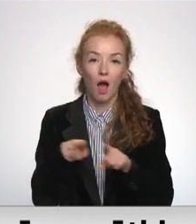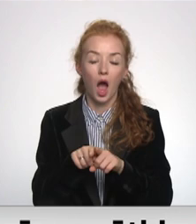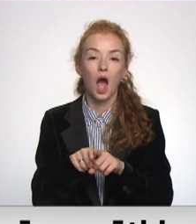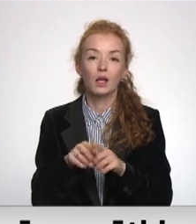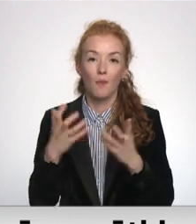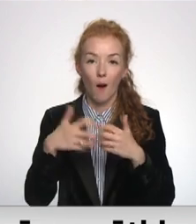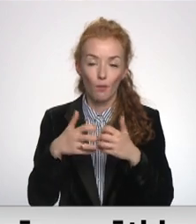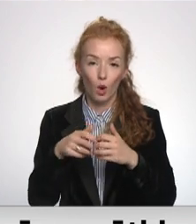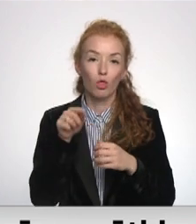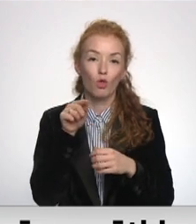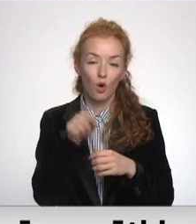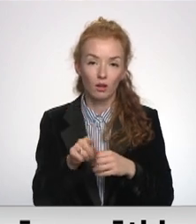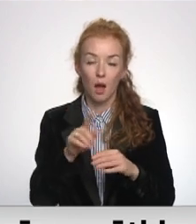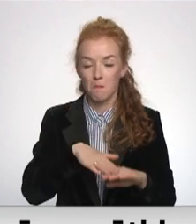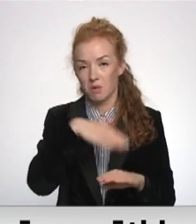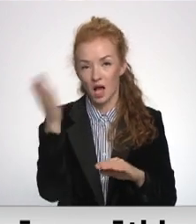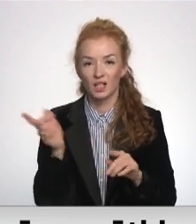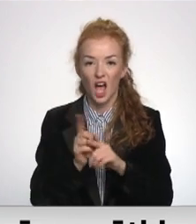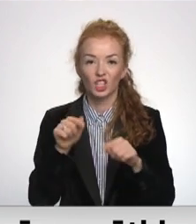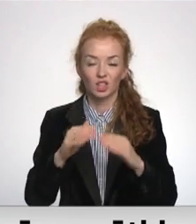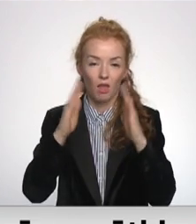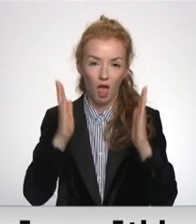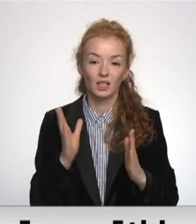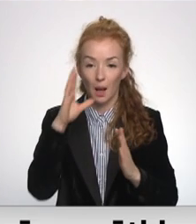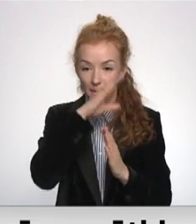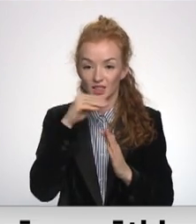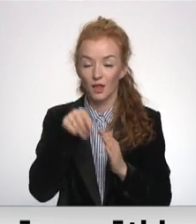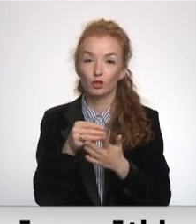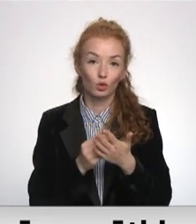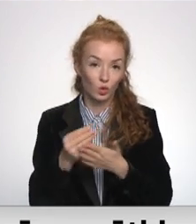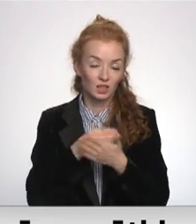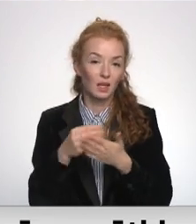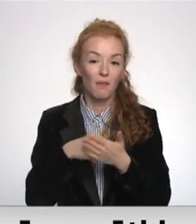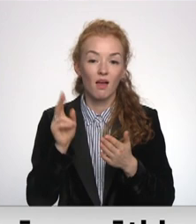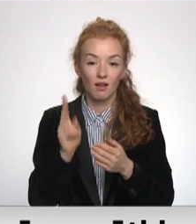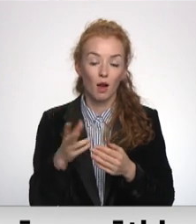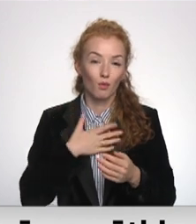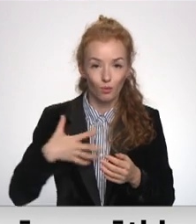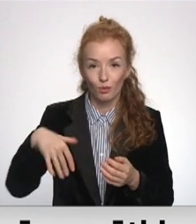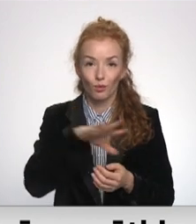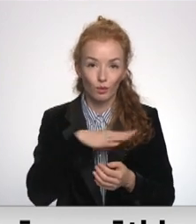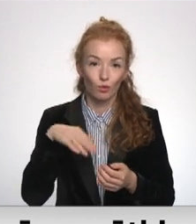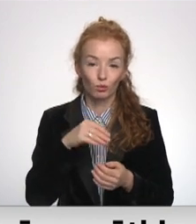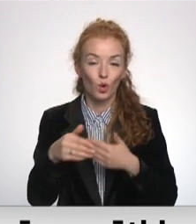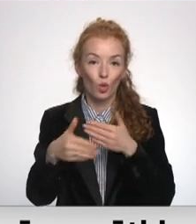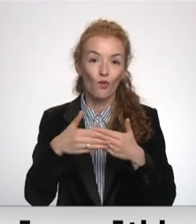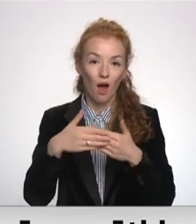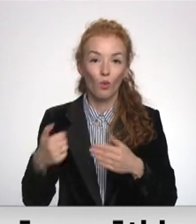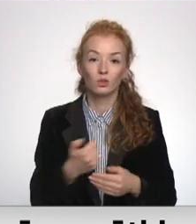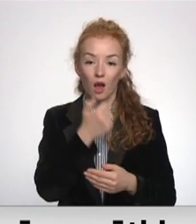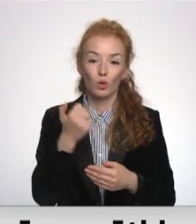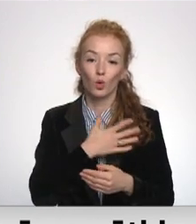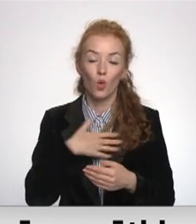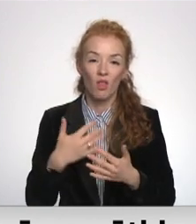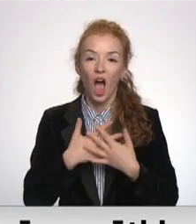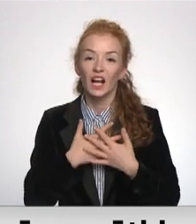palīdzības, protams, ka krietni pārsniedz arī šī sekas kapacitāte, un tas nozīmē, ka mums tuvākajos gados ļoti